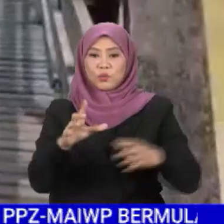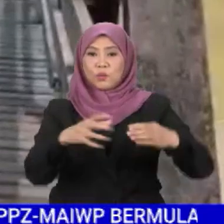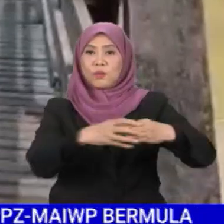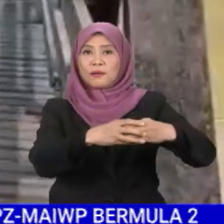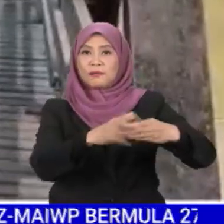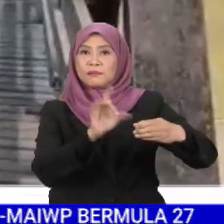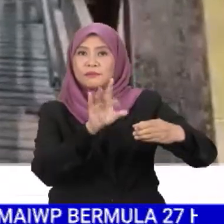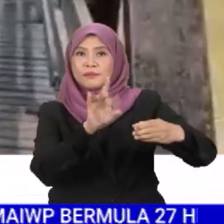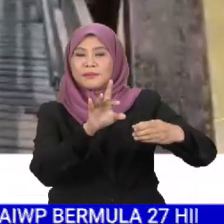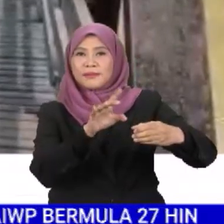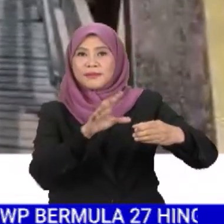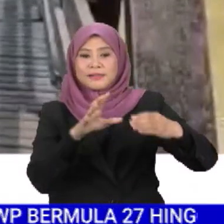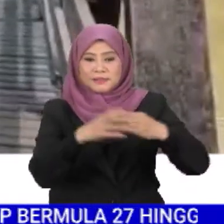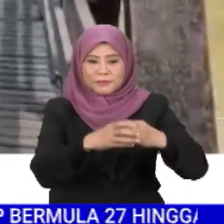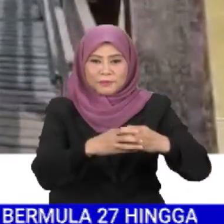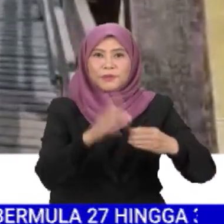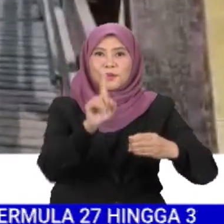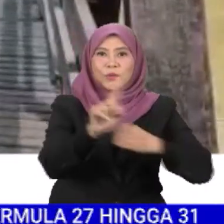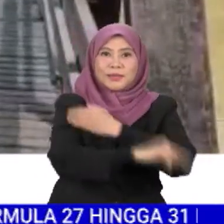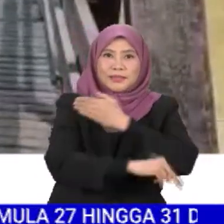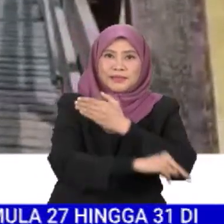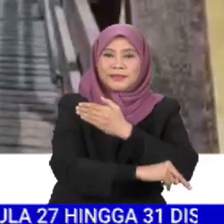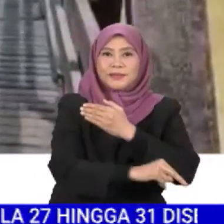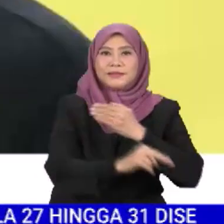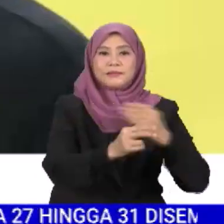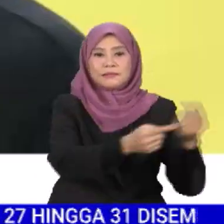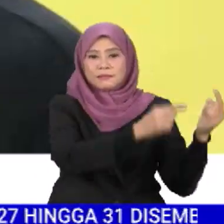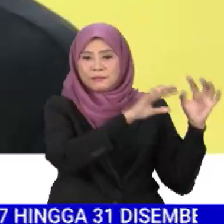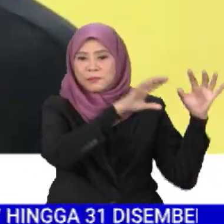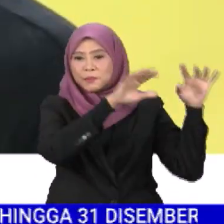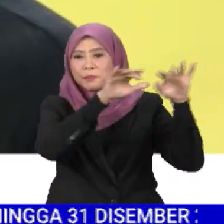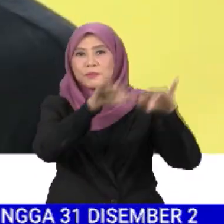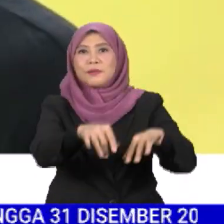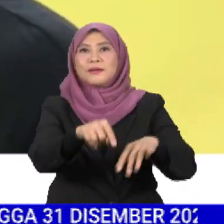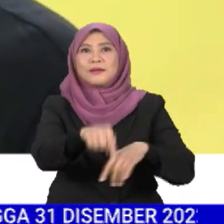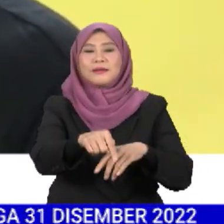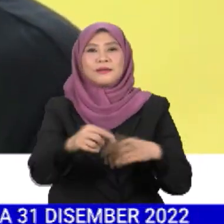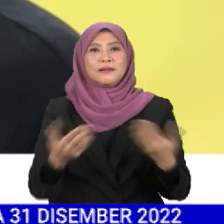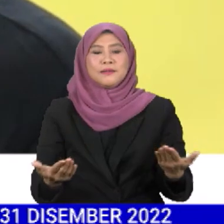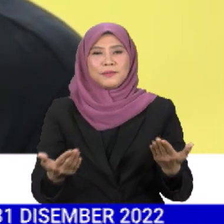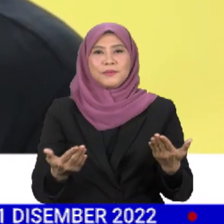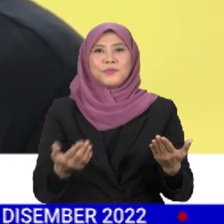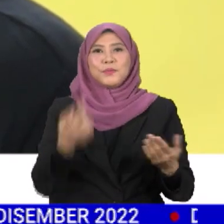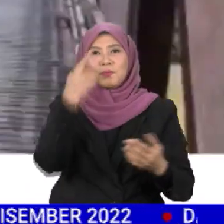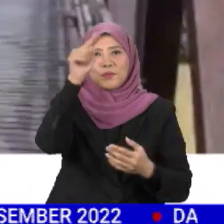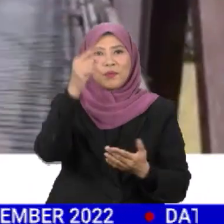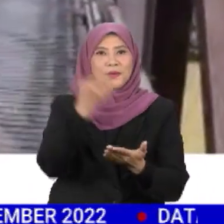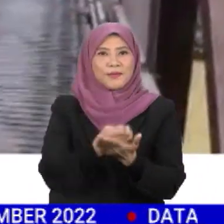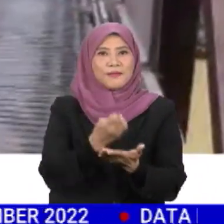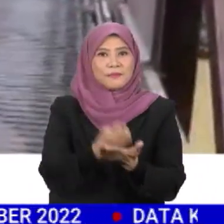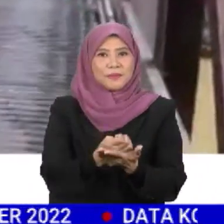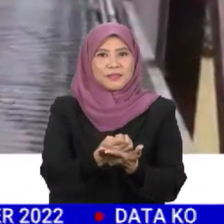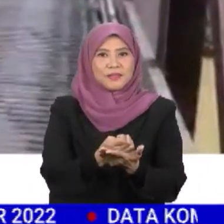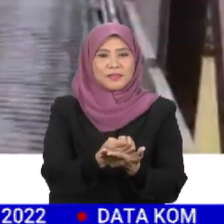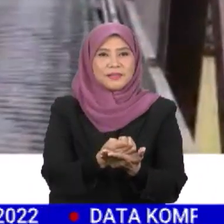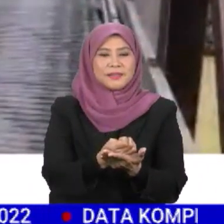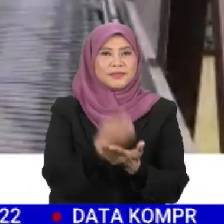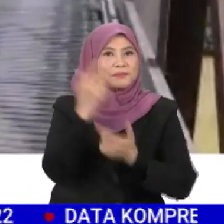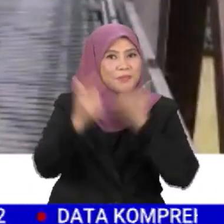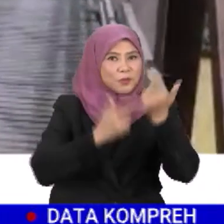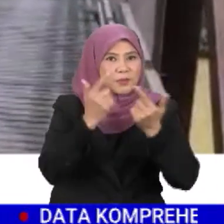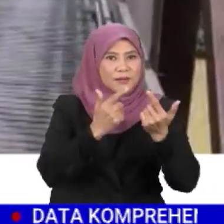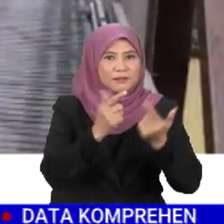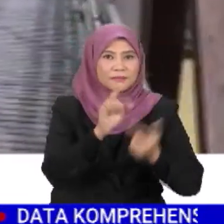saja daripada satu negeri saja untuk datang untuk merancakkan sektor pelancongan